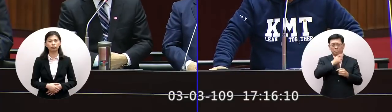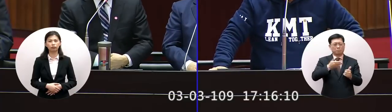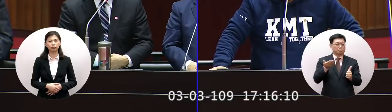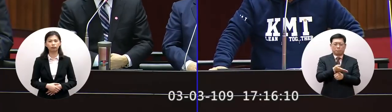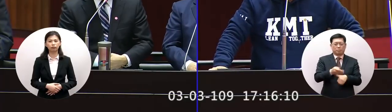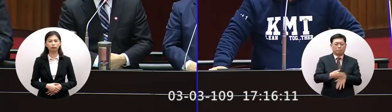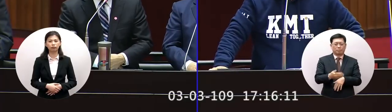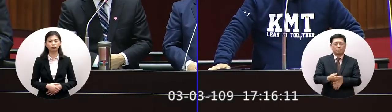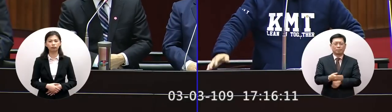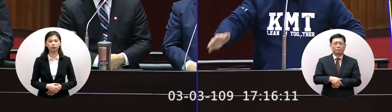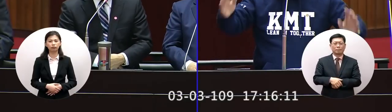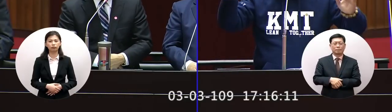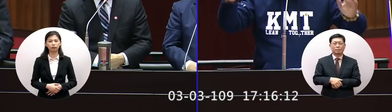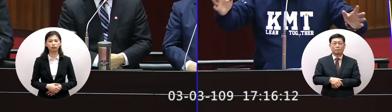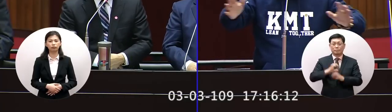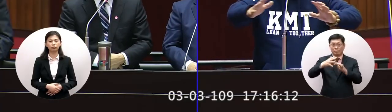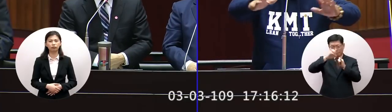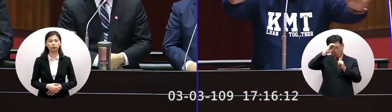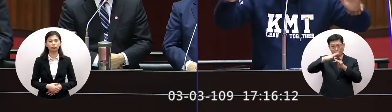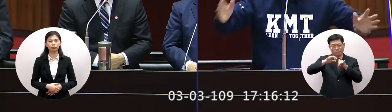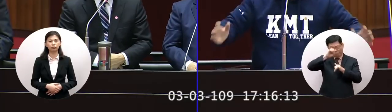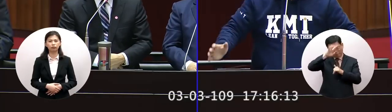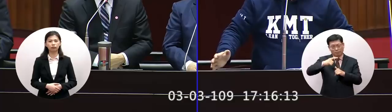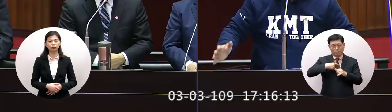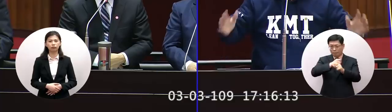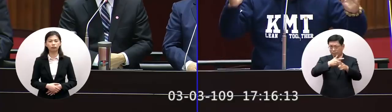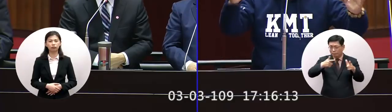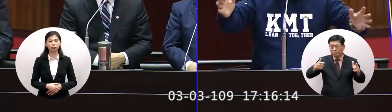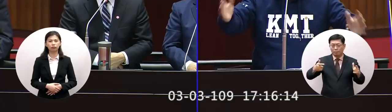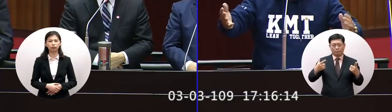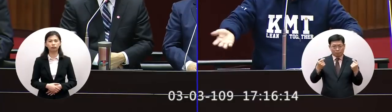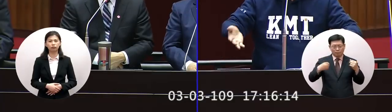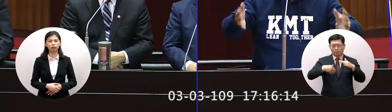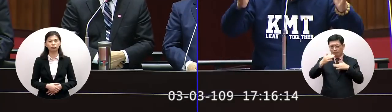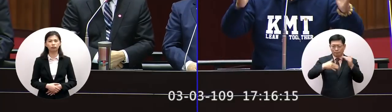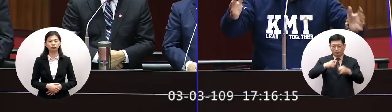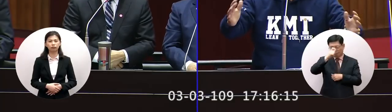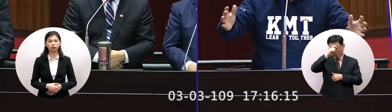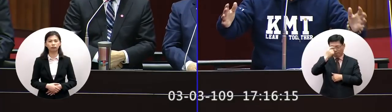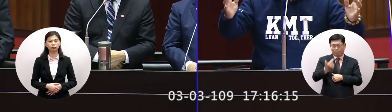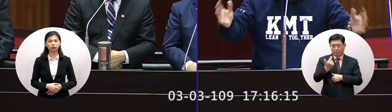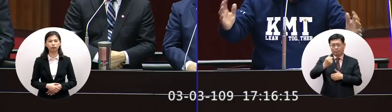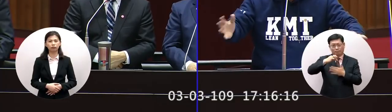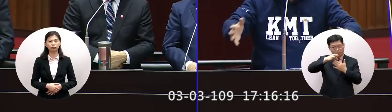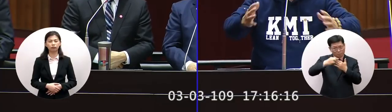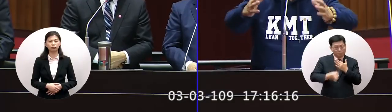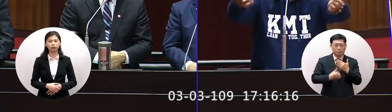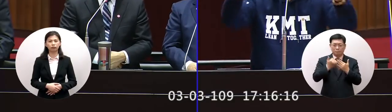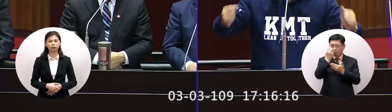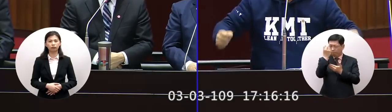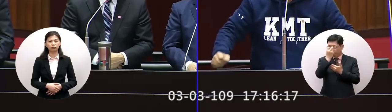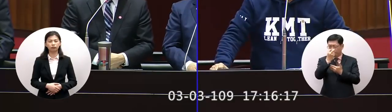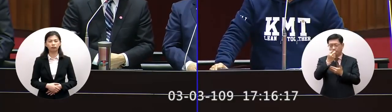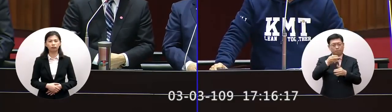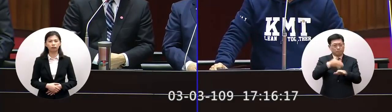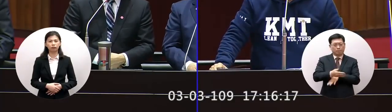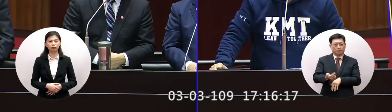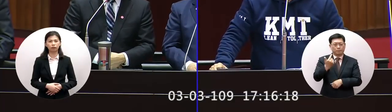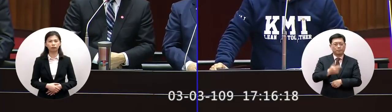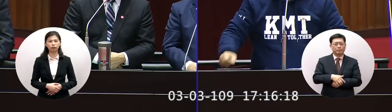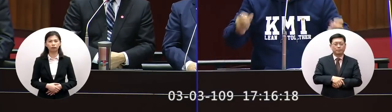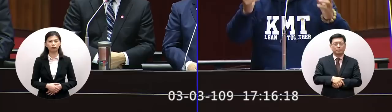吗？国民党、民进党、朝野党团，大家也希望把这个条例好好审、好好通过